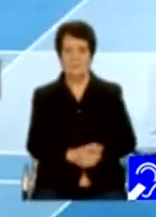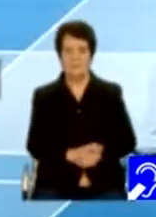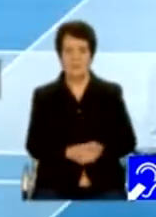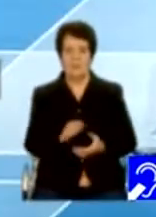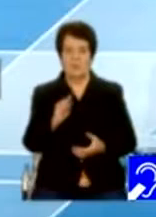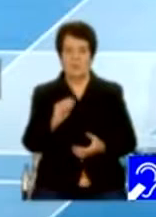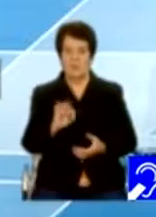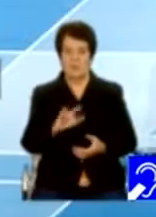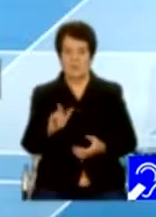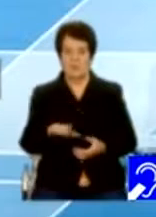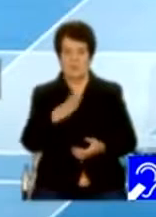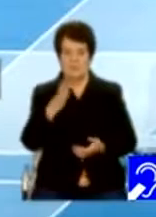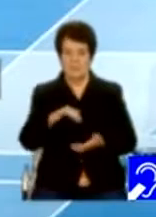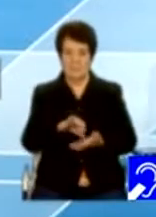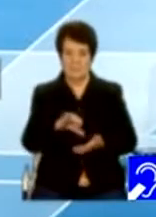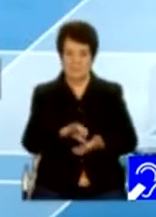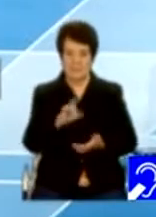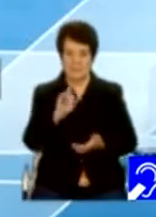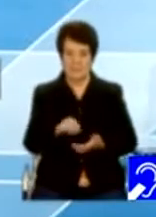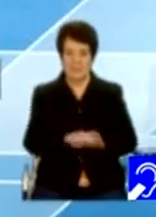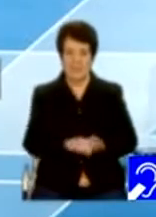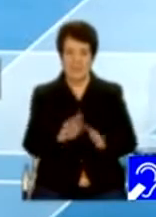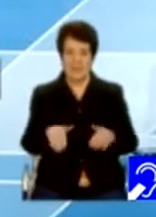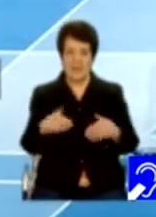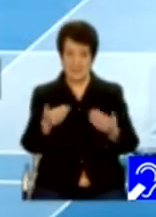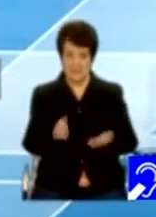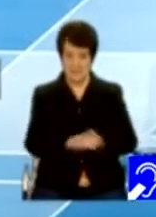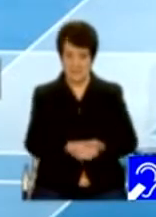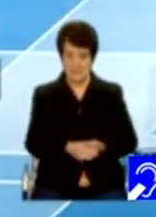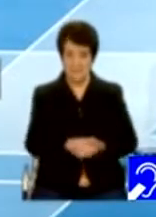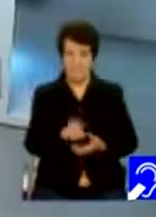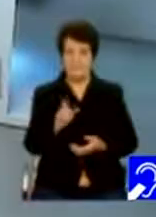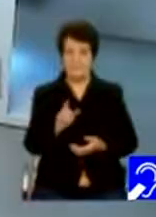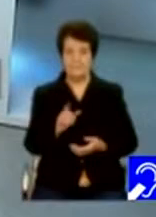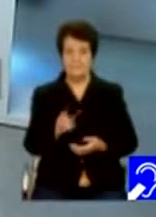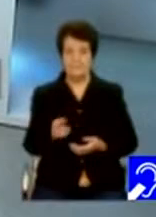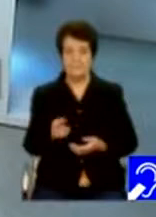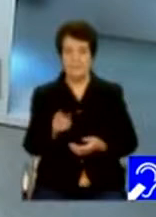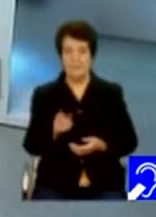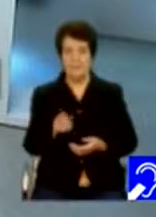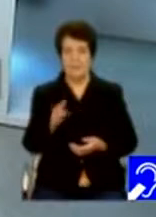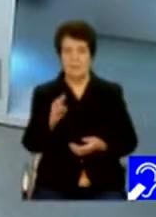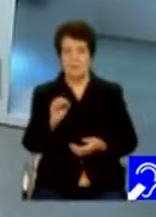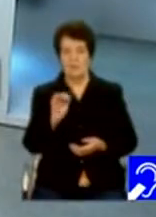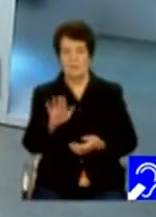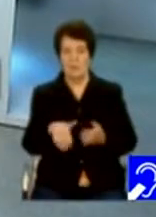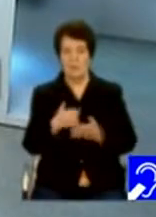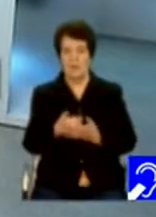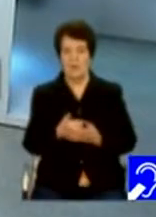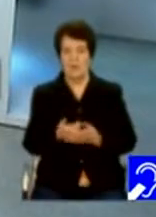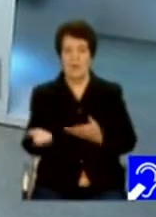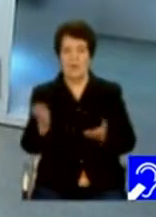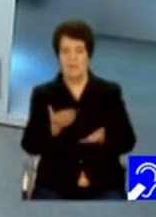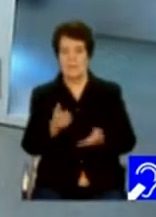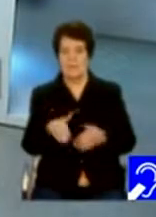Juriștii sunt categoria cea mai bine reprezentată printre candidați. Din ce am văzut, a fost un sondaj astăzi și erau profilul candidaților, spunea că cei